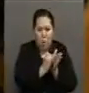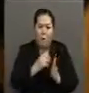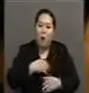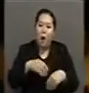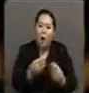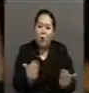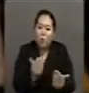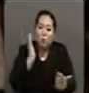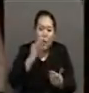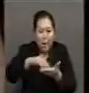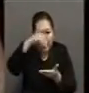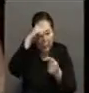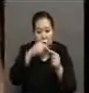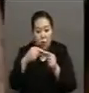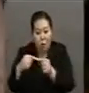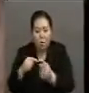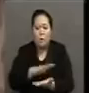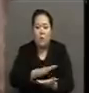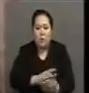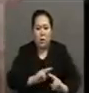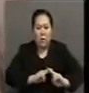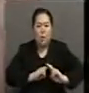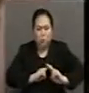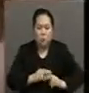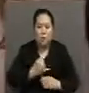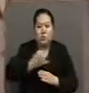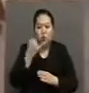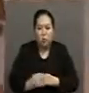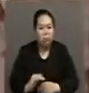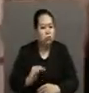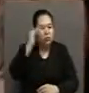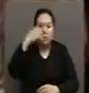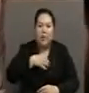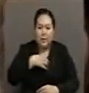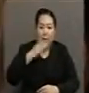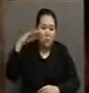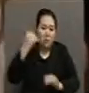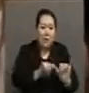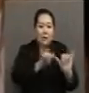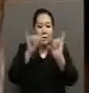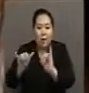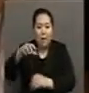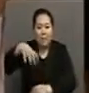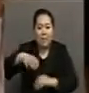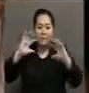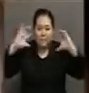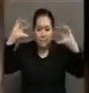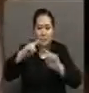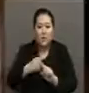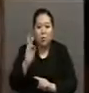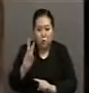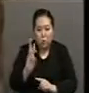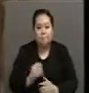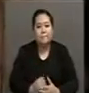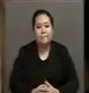เรียนหนังสือต่อเนื่องที่โรงเรียนเอกชนในแมนฮัตตันจนจบการศึกษาเลยถึงจะค่อยย้ายไปอยู่ทำเนียบขาวในเดือนมิถุนายนนี้ค่